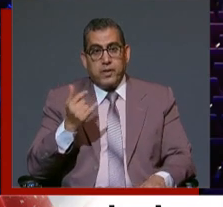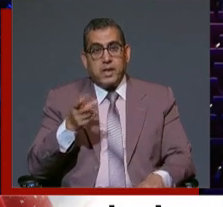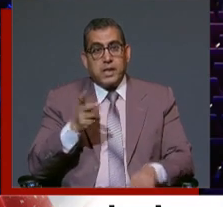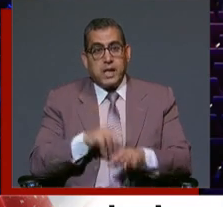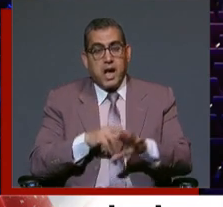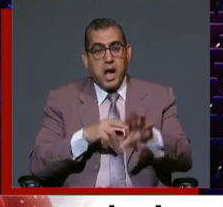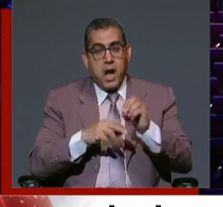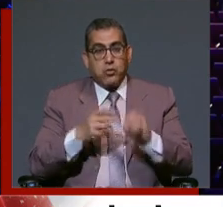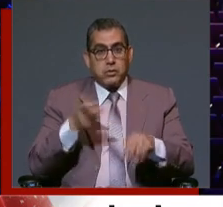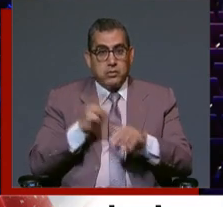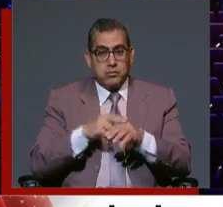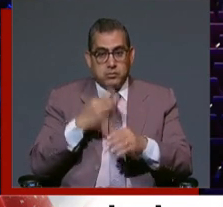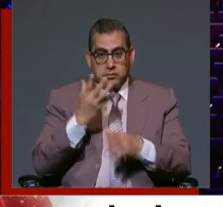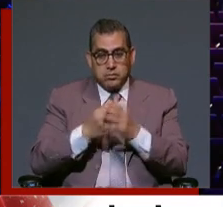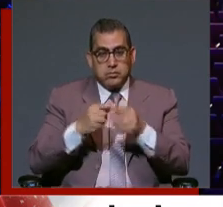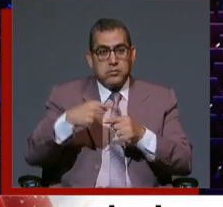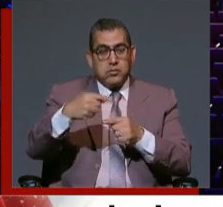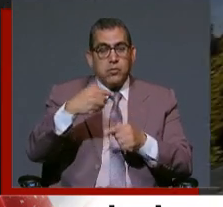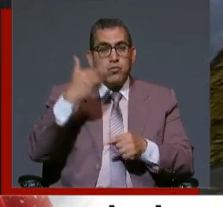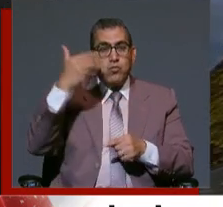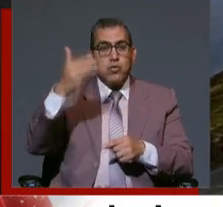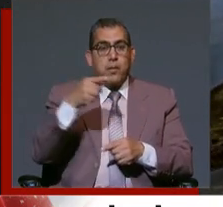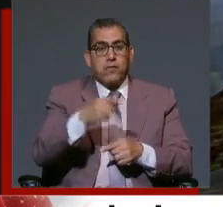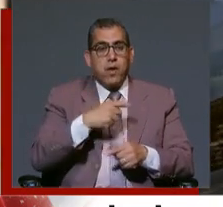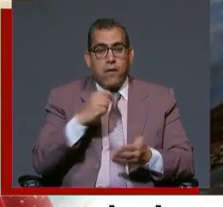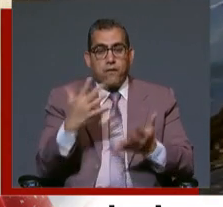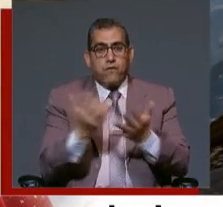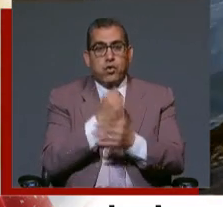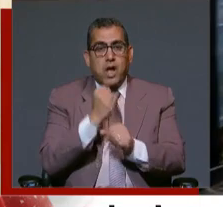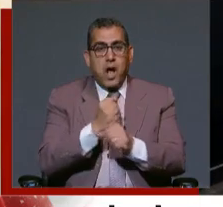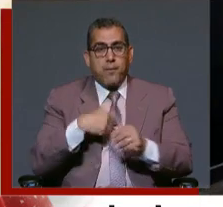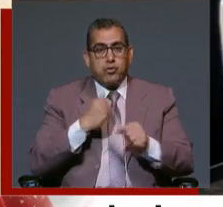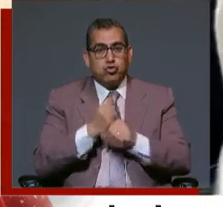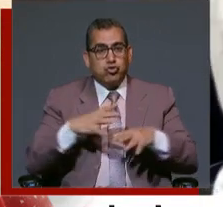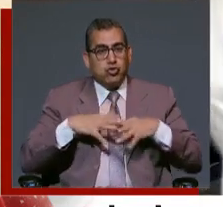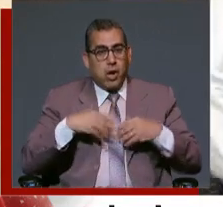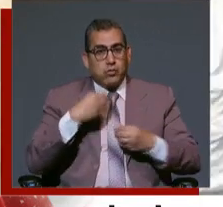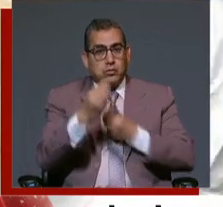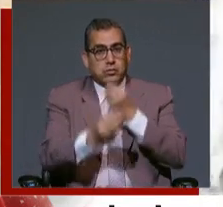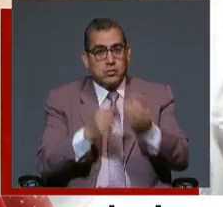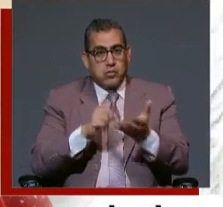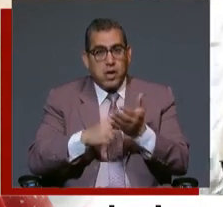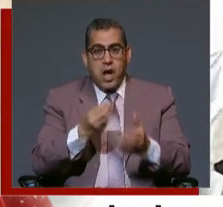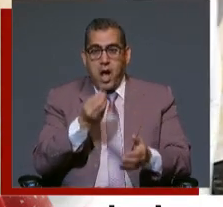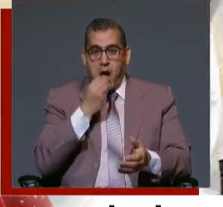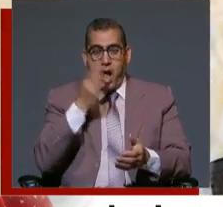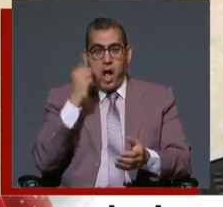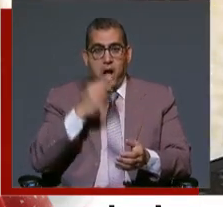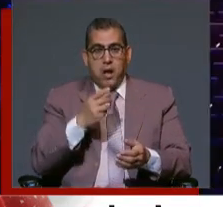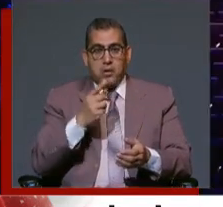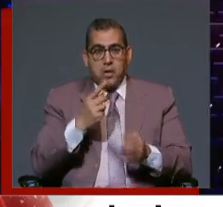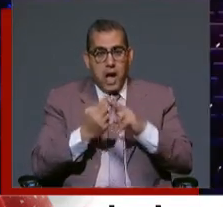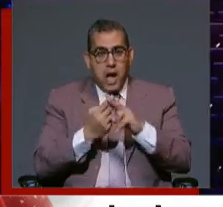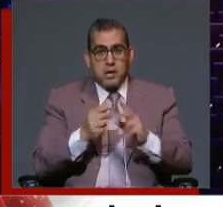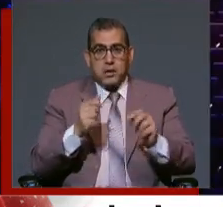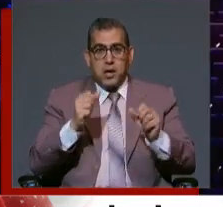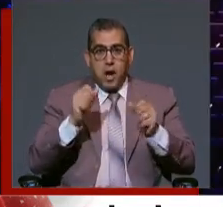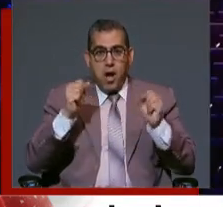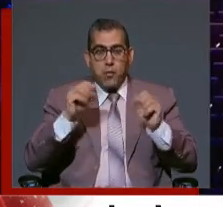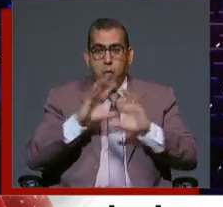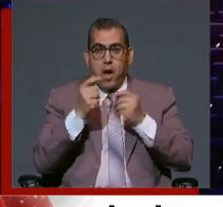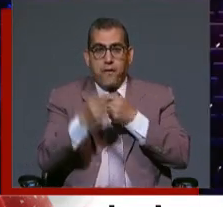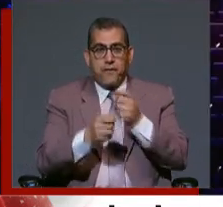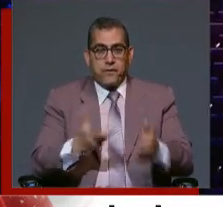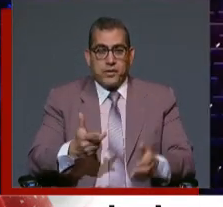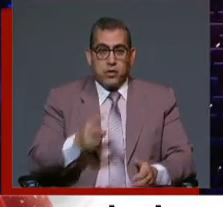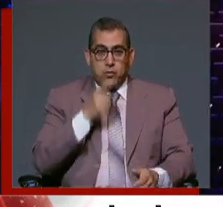عنده جيل عاوز يخلق فرص عمل، عاوز يأمن الطاقة والغذاء، وعاوز يجيب تمويل لكل الحاجات دي.